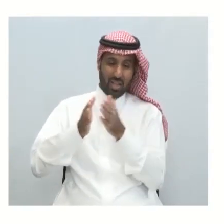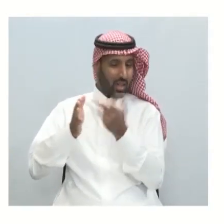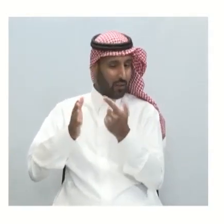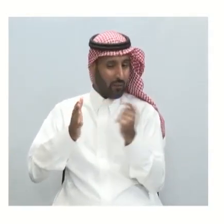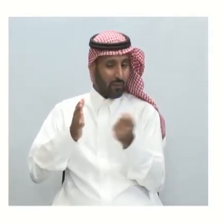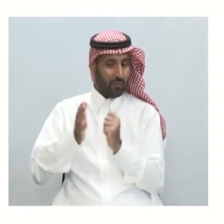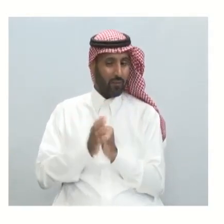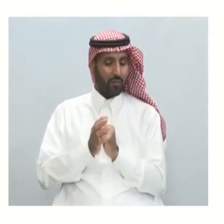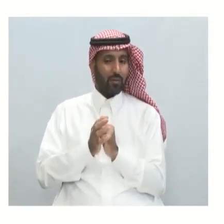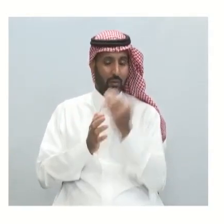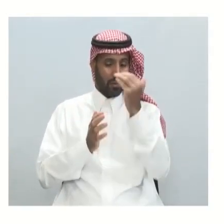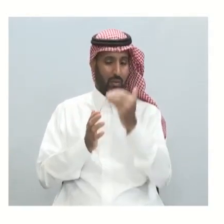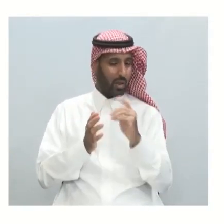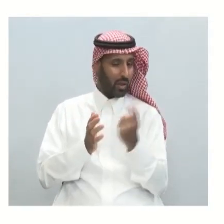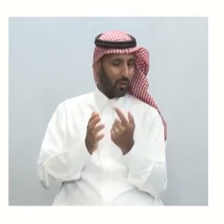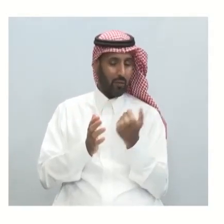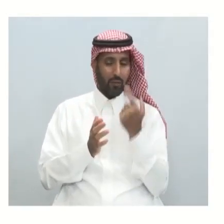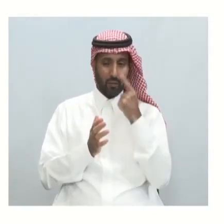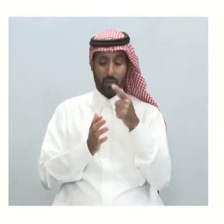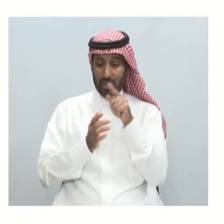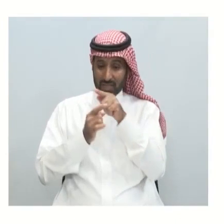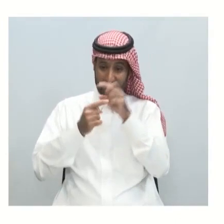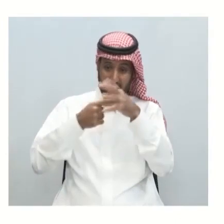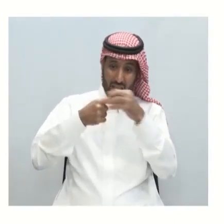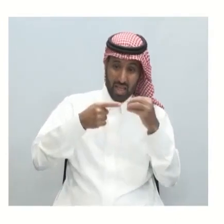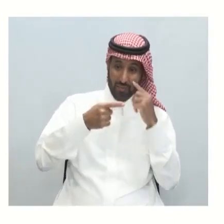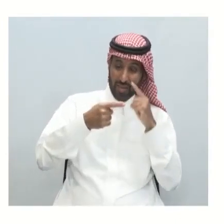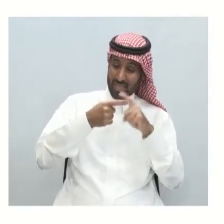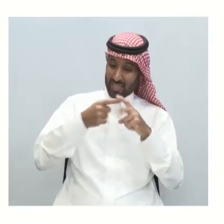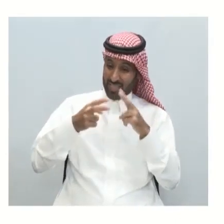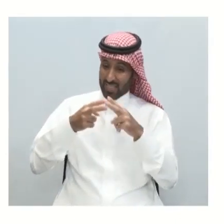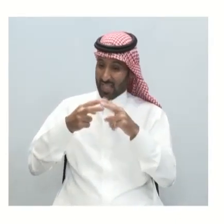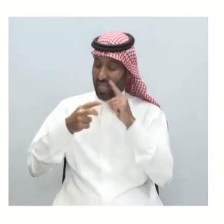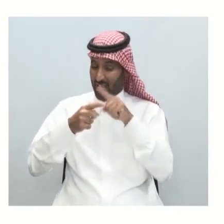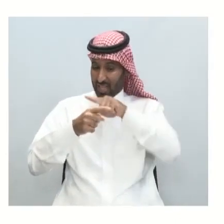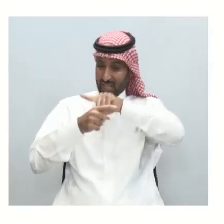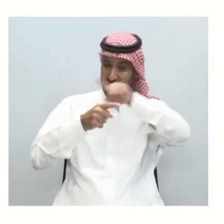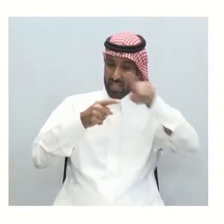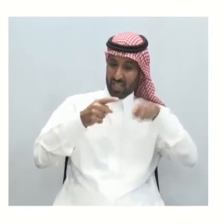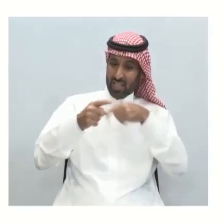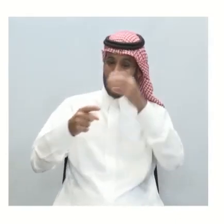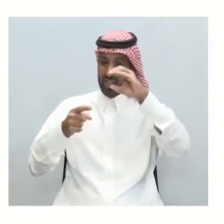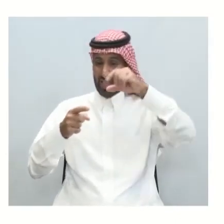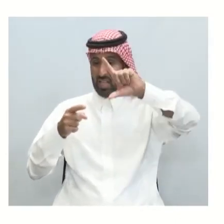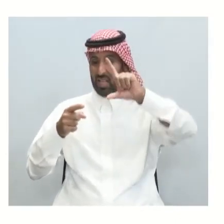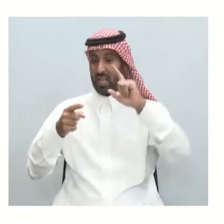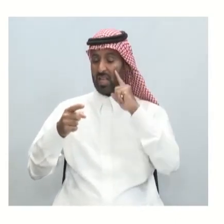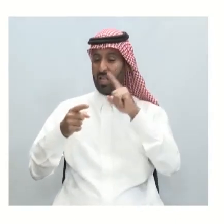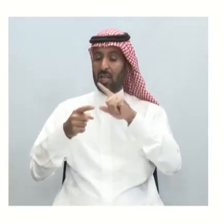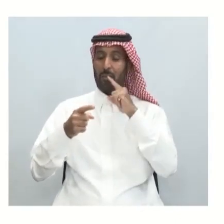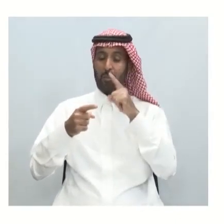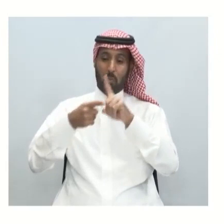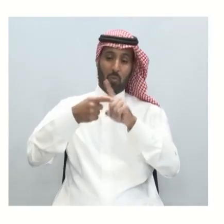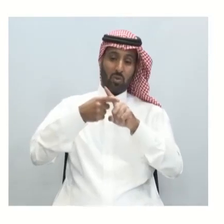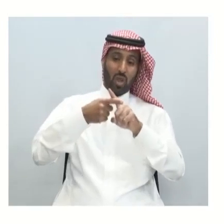هي مكتوبه انظر كيف هي مكتوبه ونضع اشاره سالبه دليل على انها موجوده حول الكلور هنا نضع اشاره